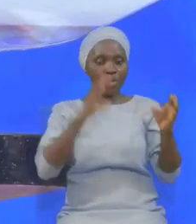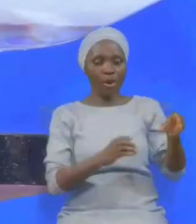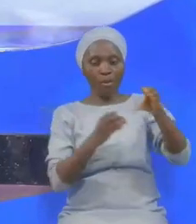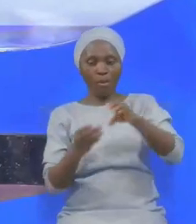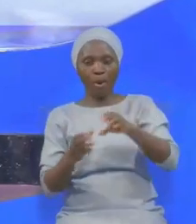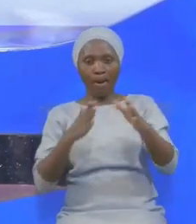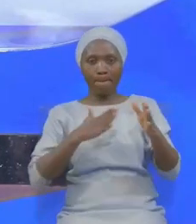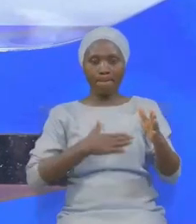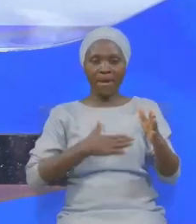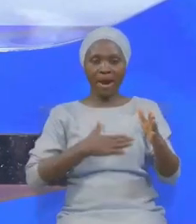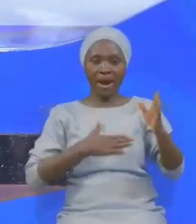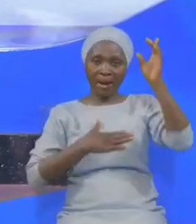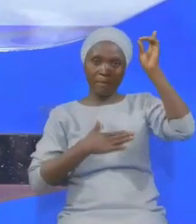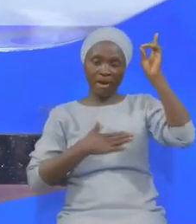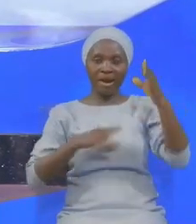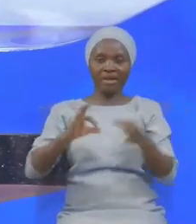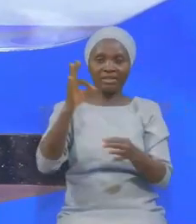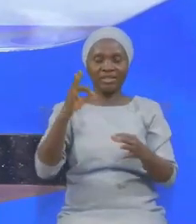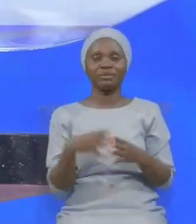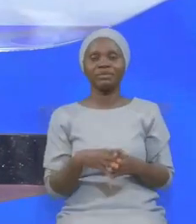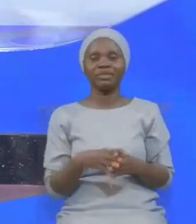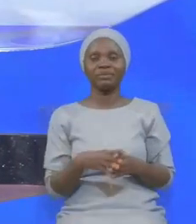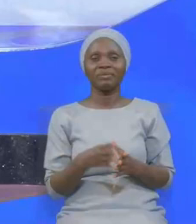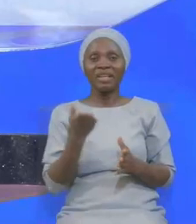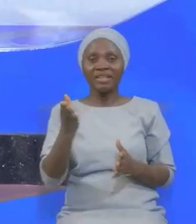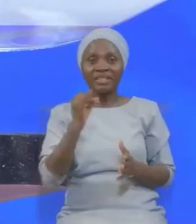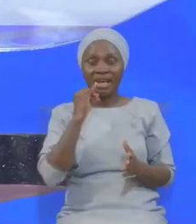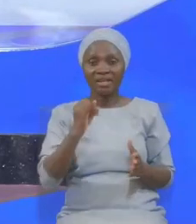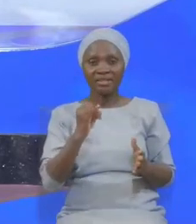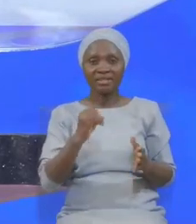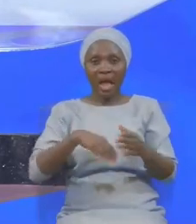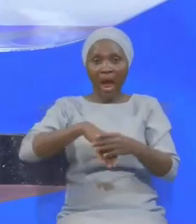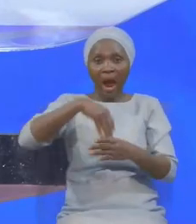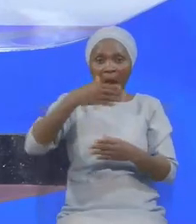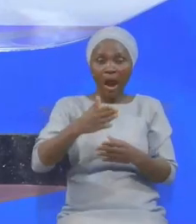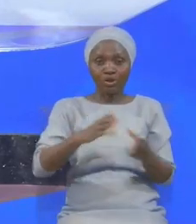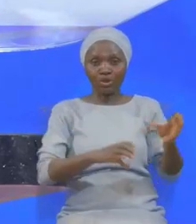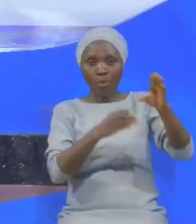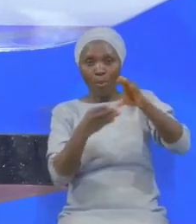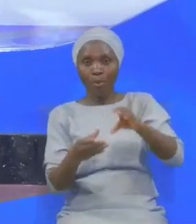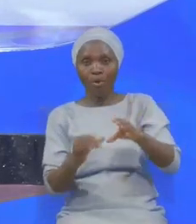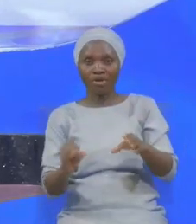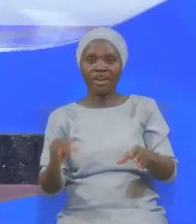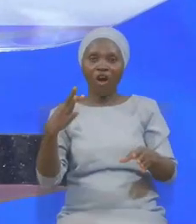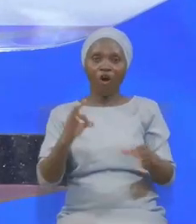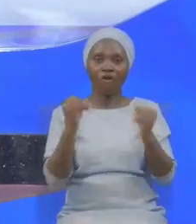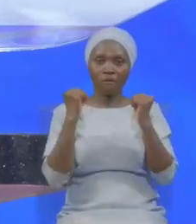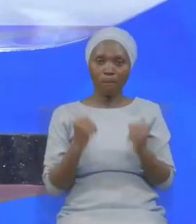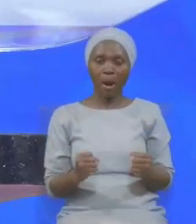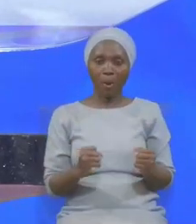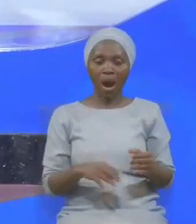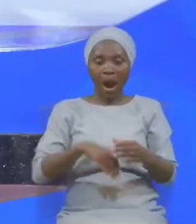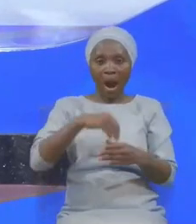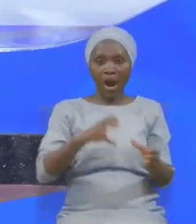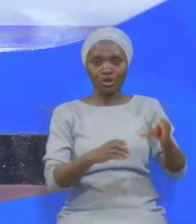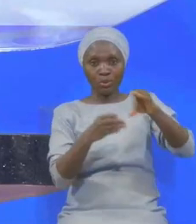esprit. Il y a une effusion ce soir, une effusion de puissance, une effusion